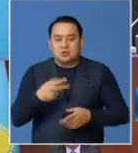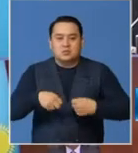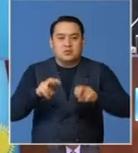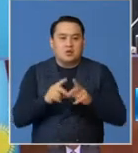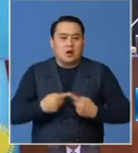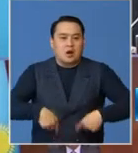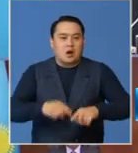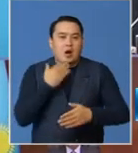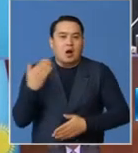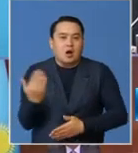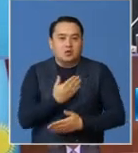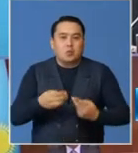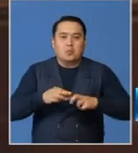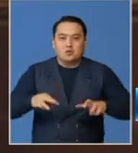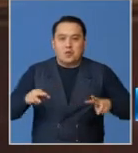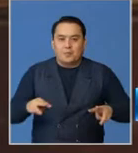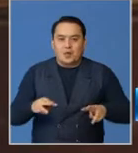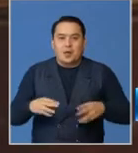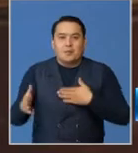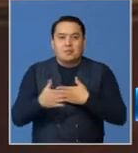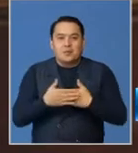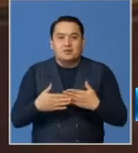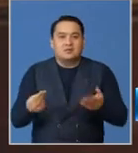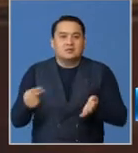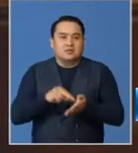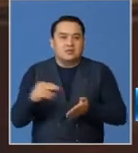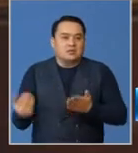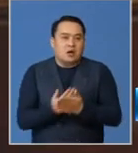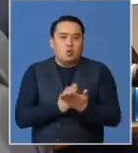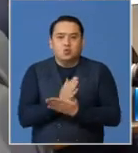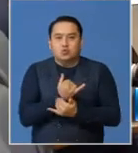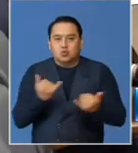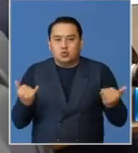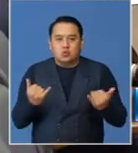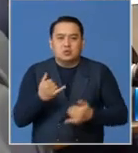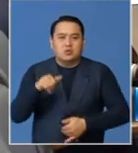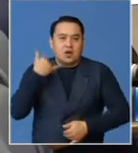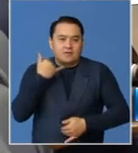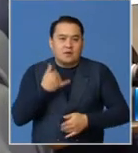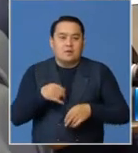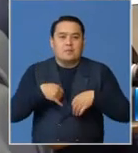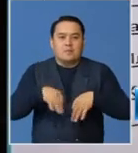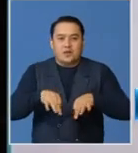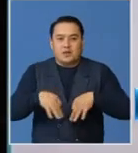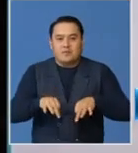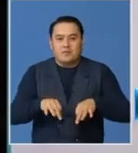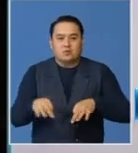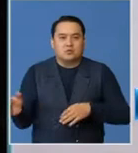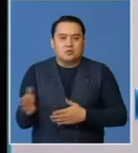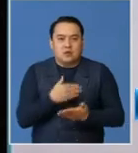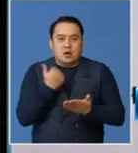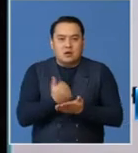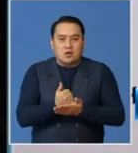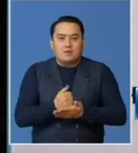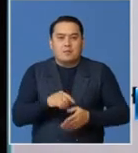монополистами, отчитались профильные министерства. Пересмотр цен коснется всех услуг ЖКХ, телефонии и пассажирских перевозок. Глава Кабмина